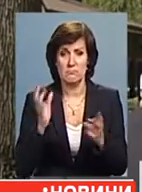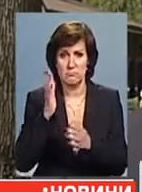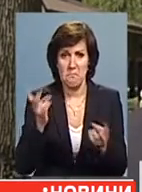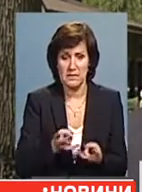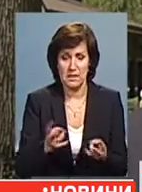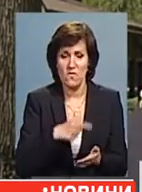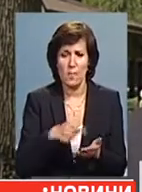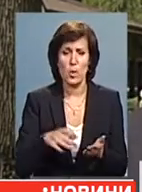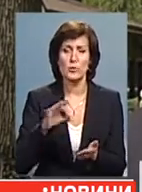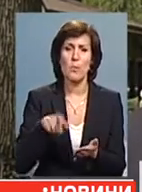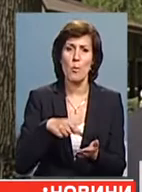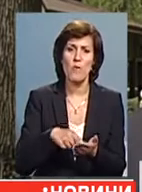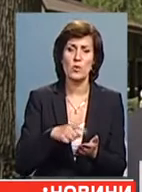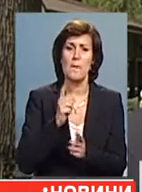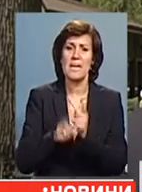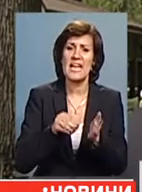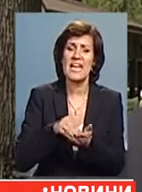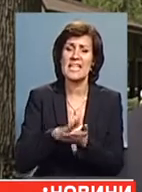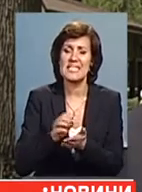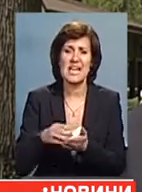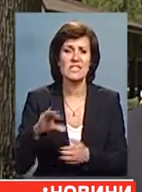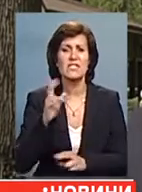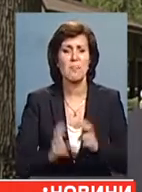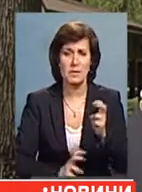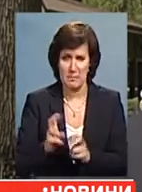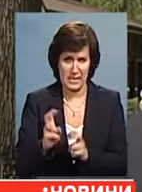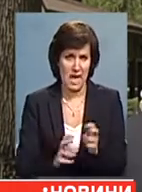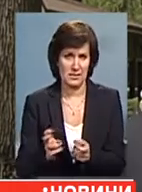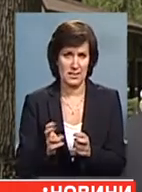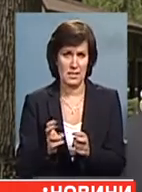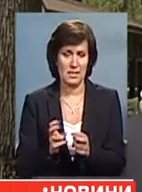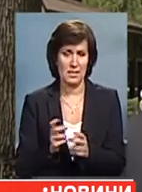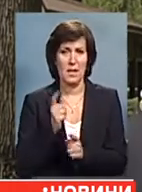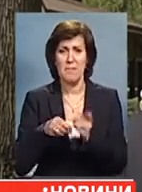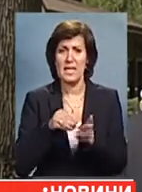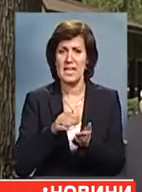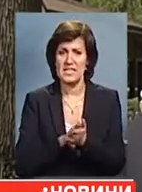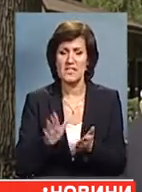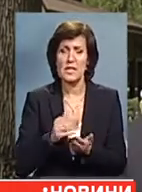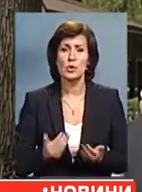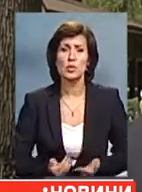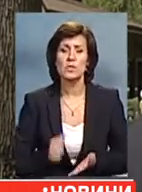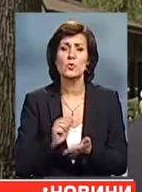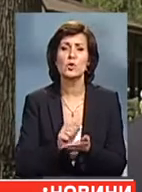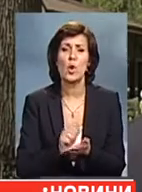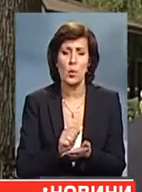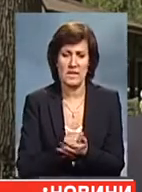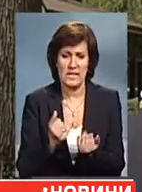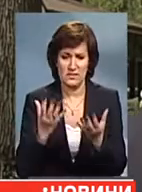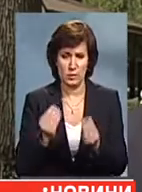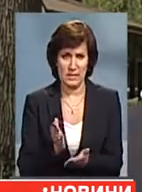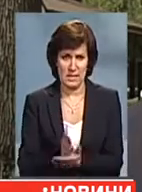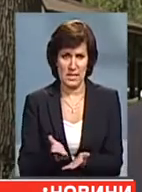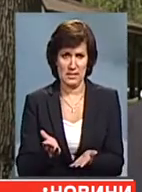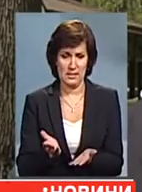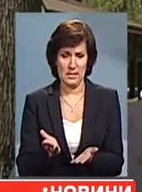вопрос по поводу перерегистрации всех предприятий и перерегистрации всех существующих документов, которые на сегодняшний день есть просто